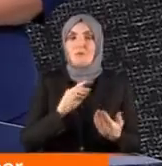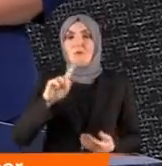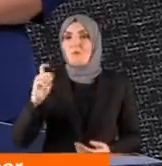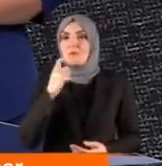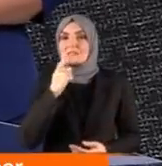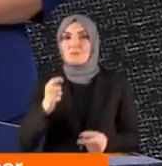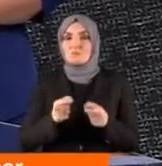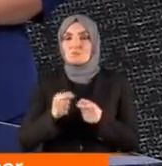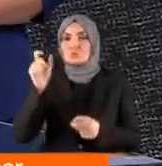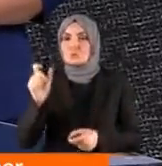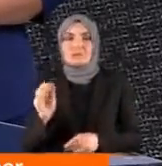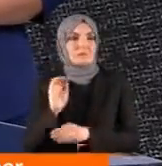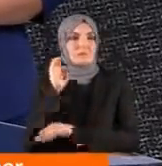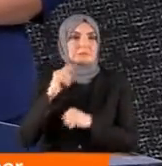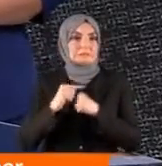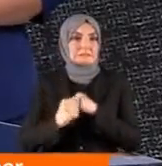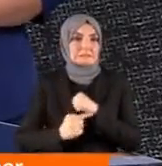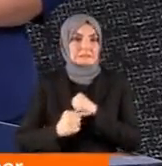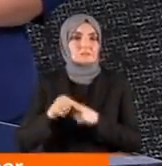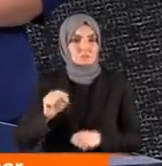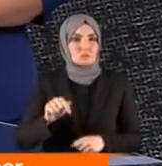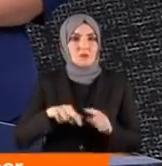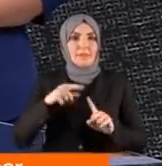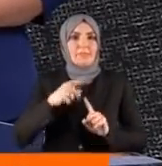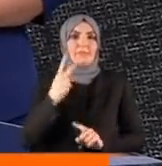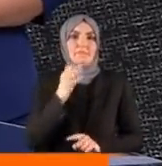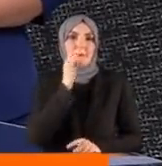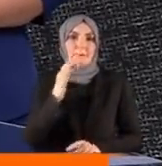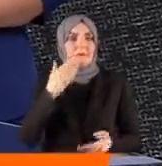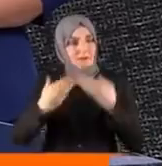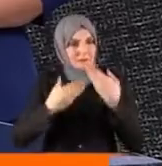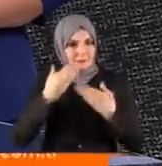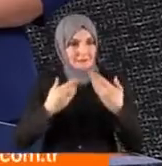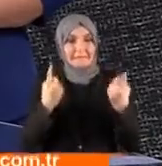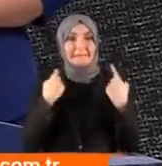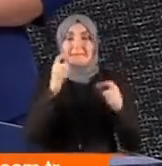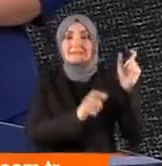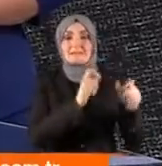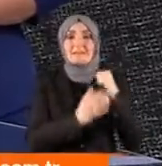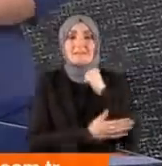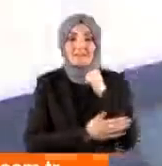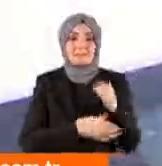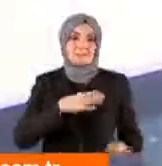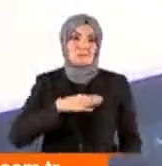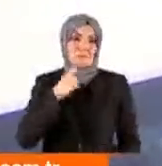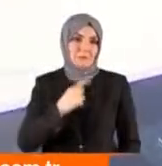Buse yaşadıklarını bugün Atv Haber anlattığı yetkililerden yardım istedi